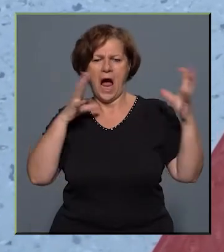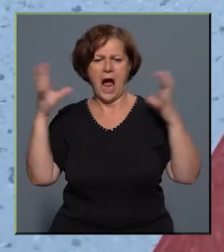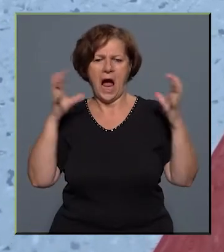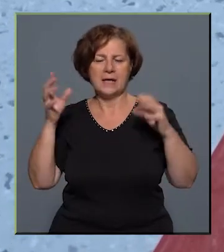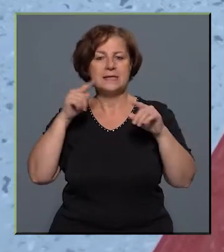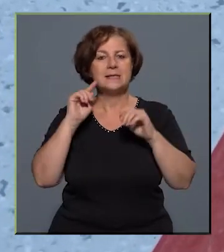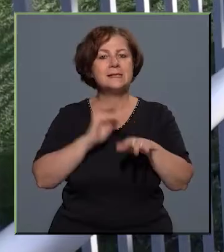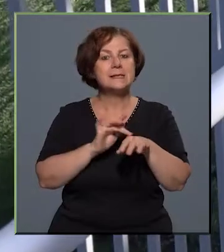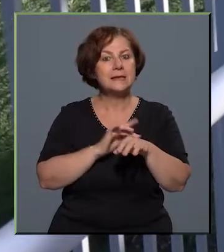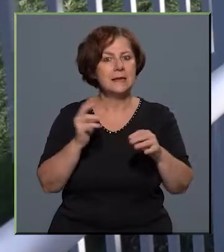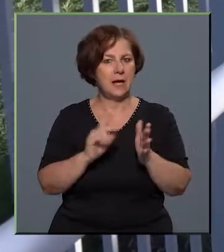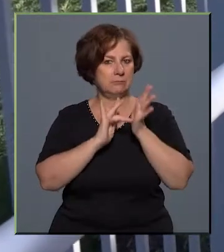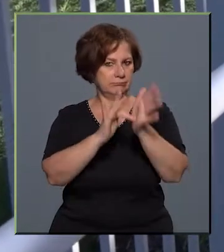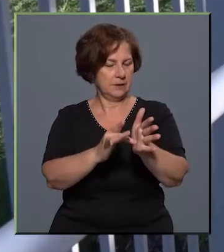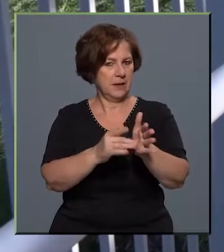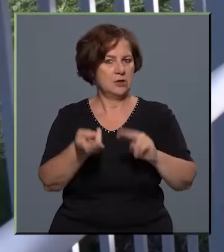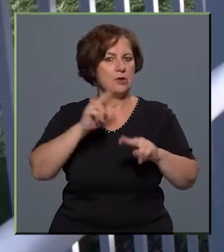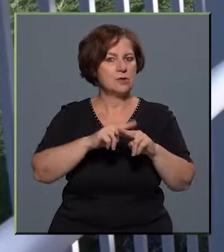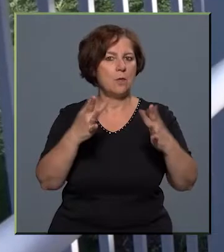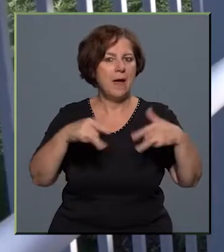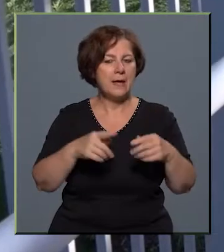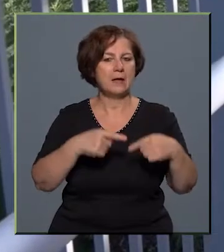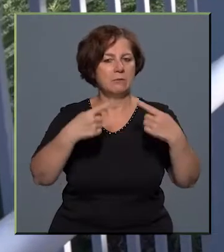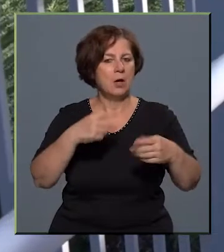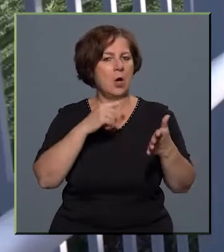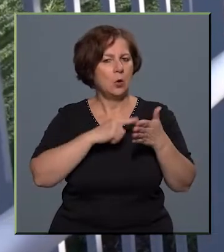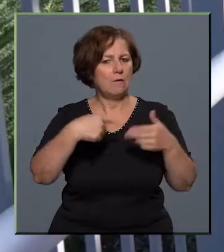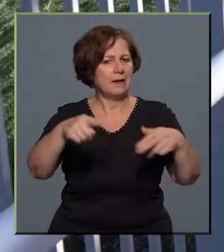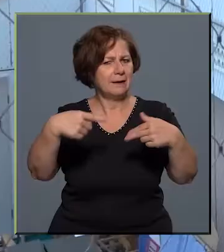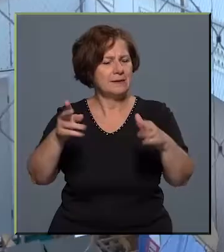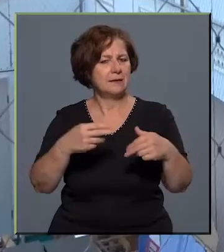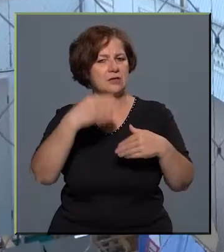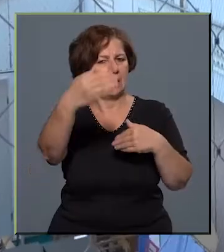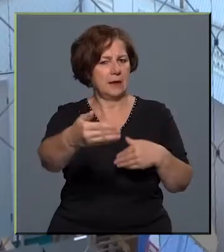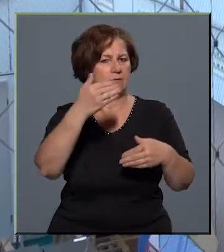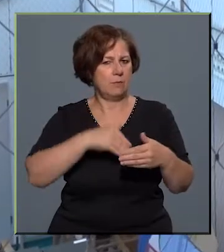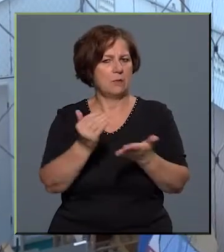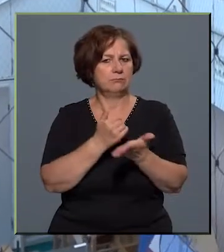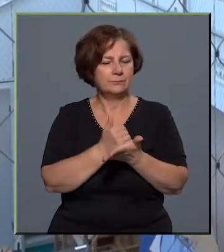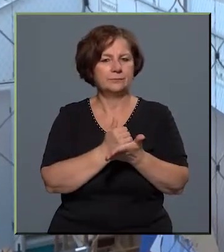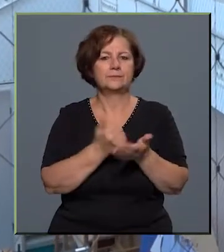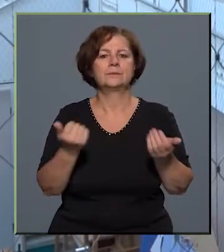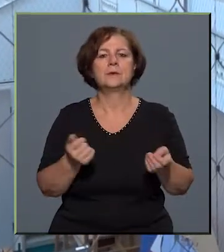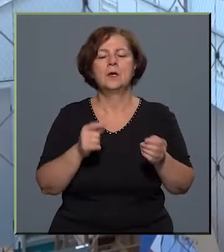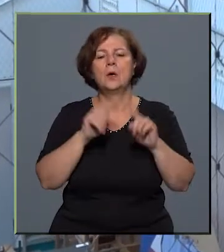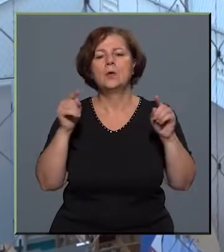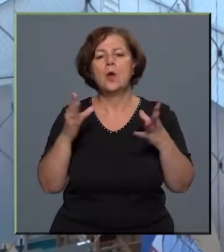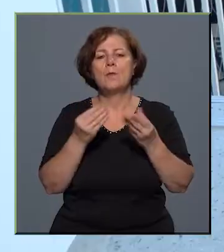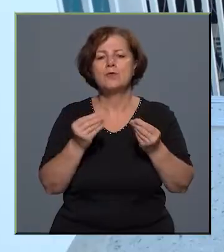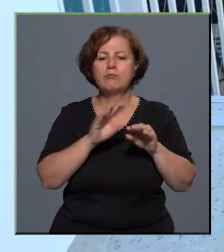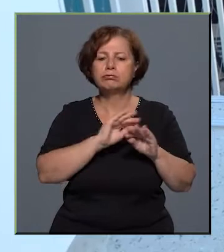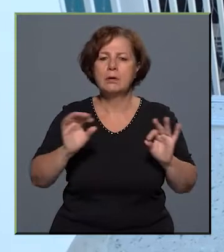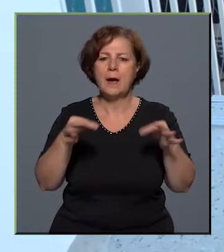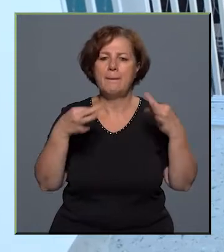színnel megjeleníteni, és azt több helyen konzekvensen végigvinni kívül-belül. Szálcement burkolatokat